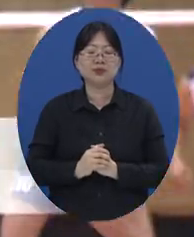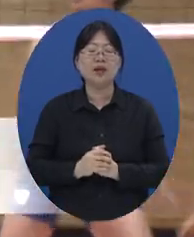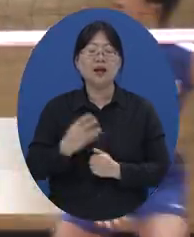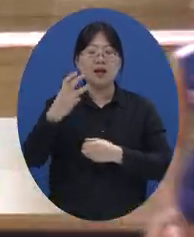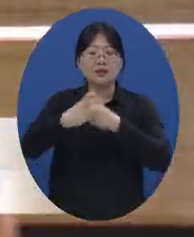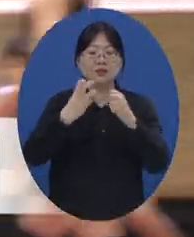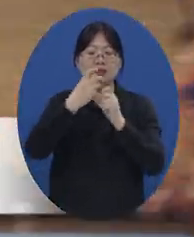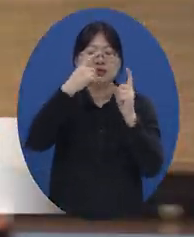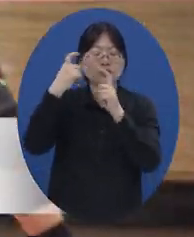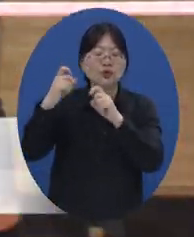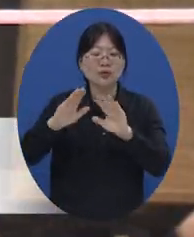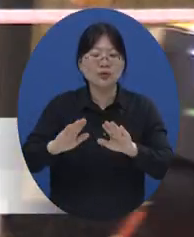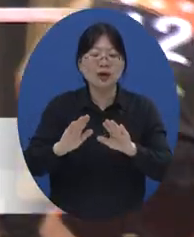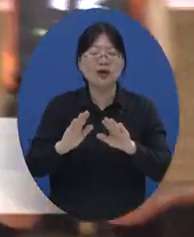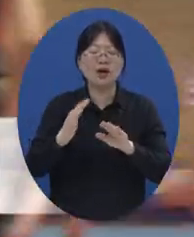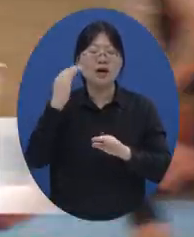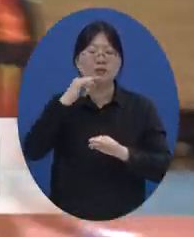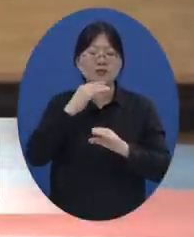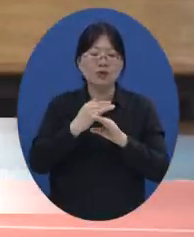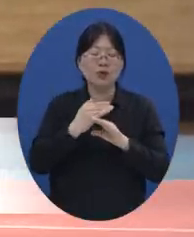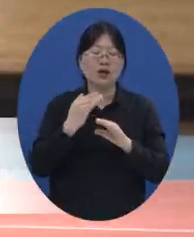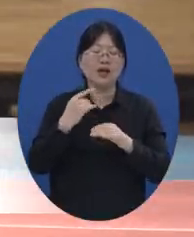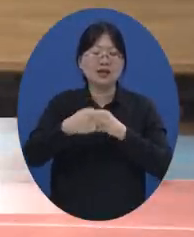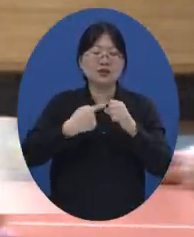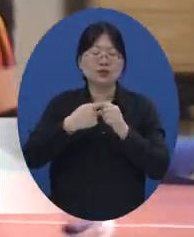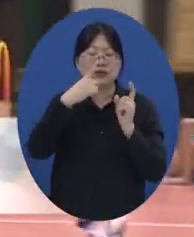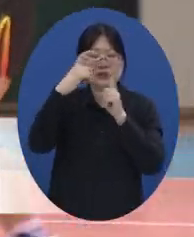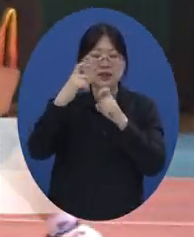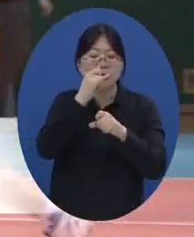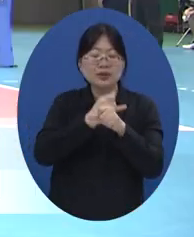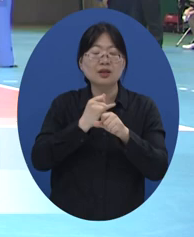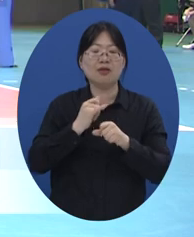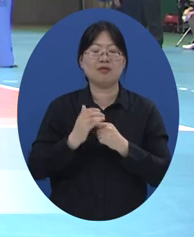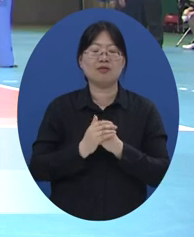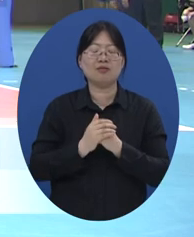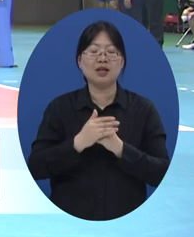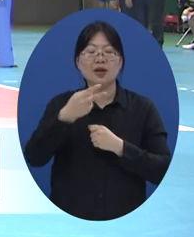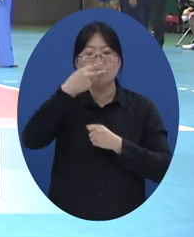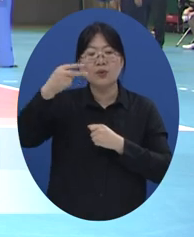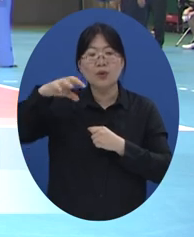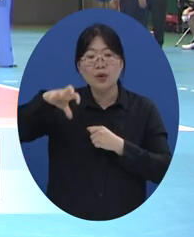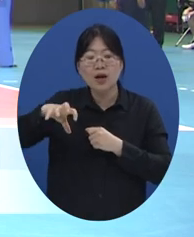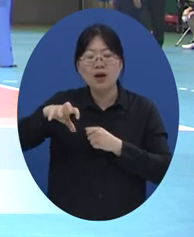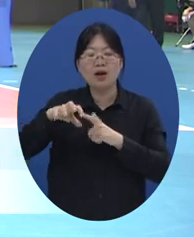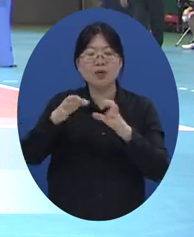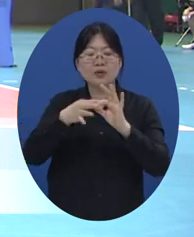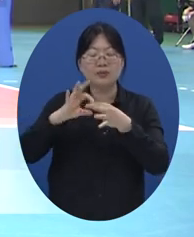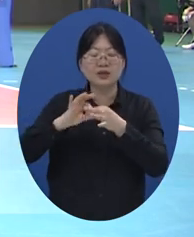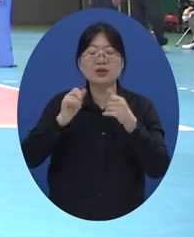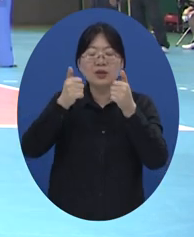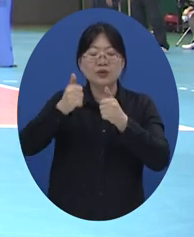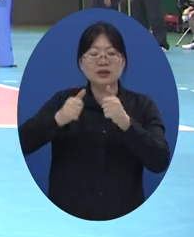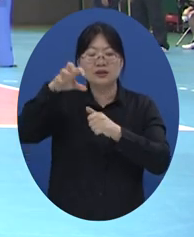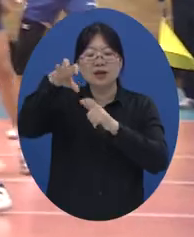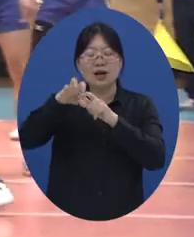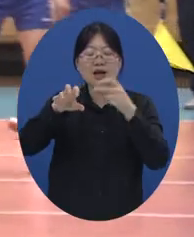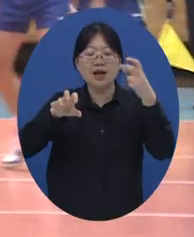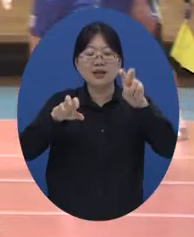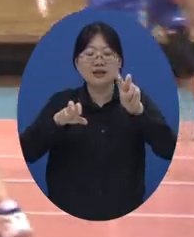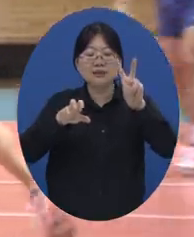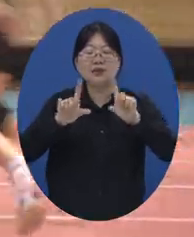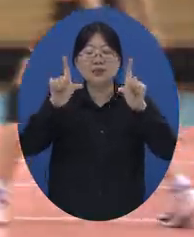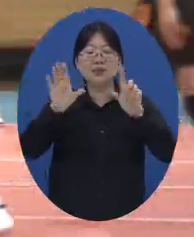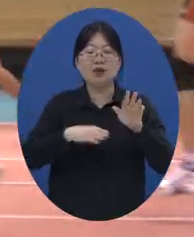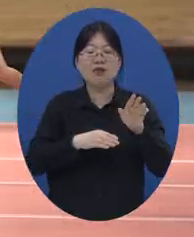및 4.27 남북 정상회담 1주년을 기념해 열리는 이번 대회는 인도네시아 자카르타 올림픽 경기장에서 오는